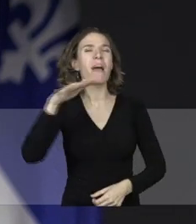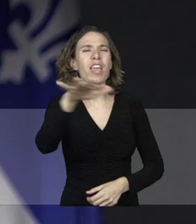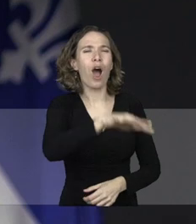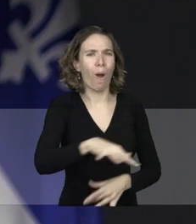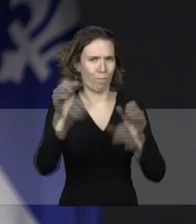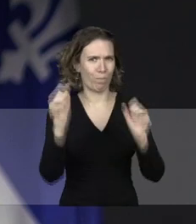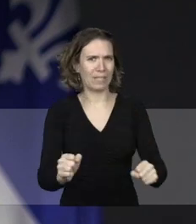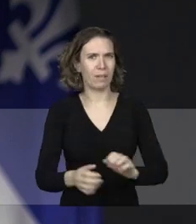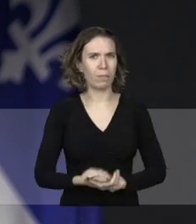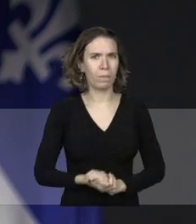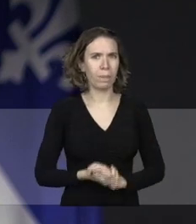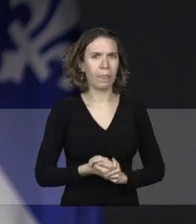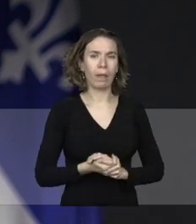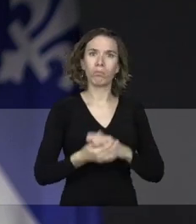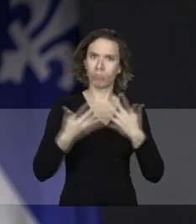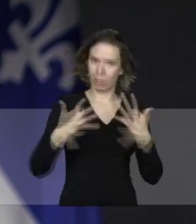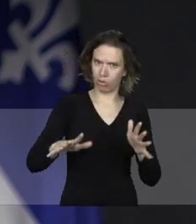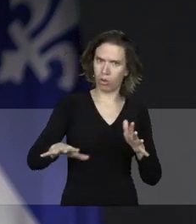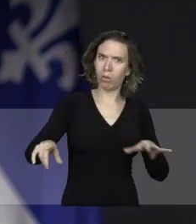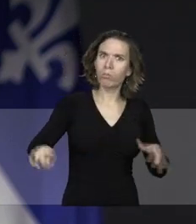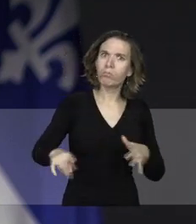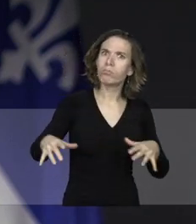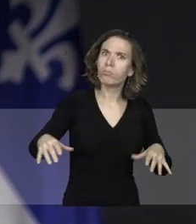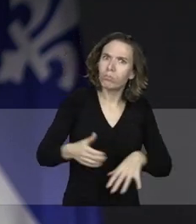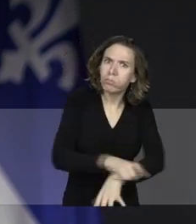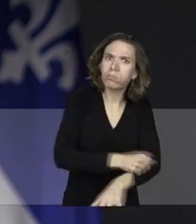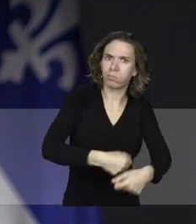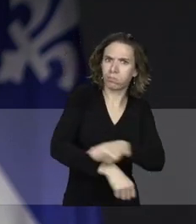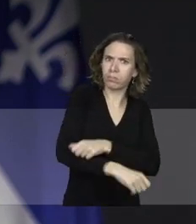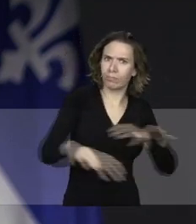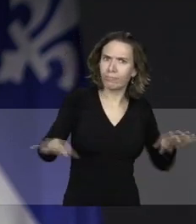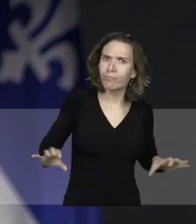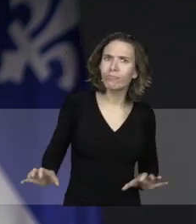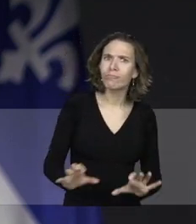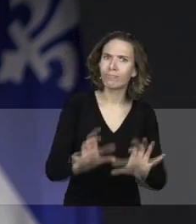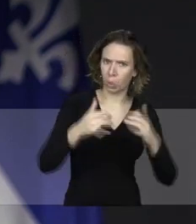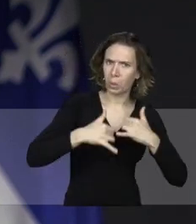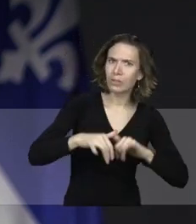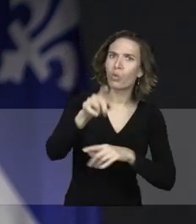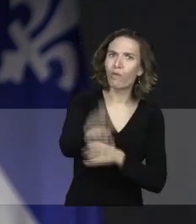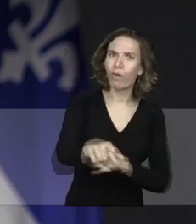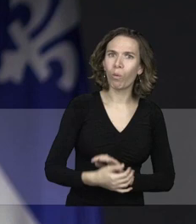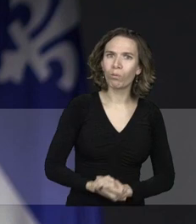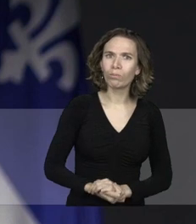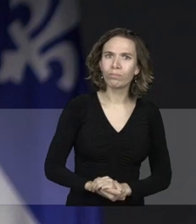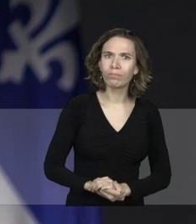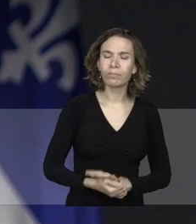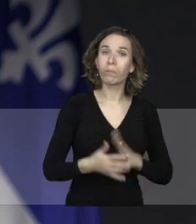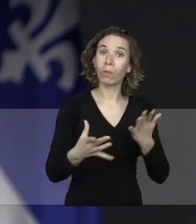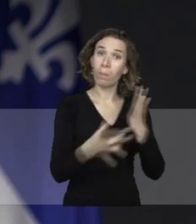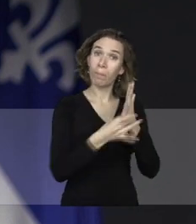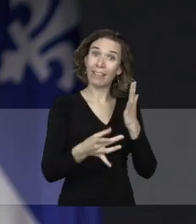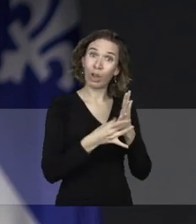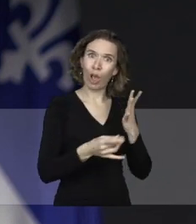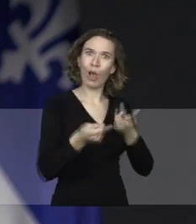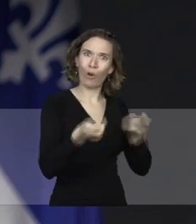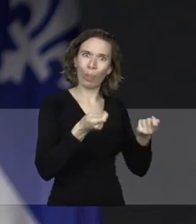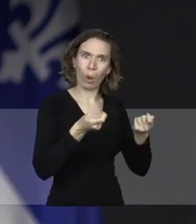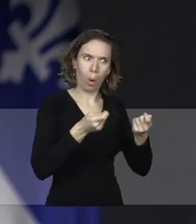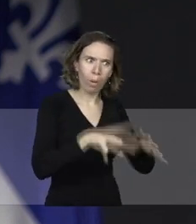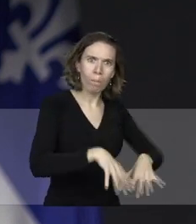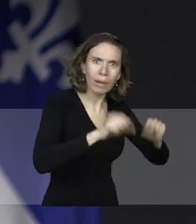meilleurs Parti québécois nous avons déjà commencé le travail il nous faut maintenant continuer nous avons repris le contrôle de notre